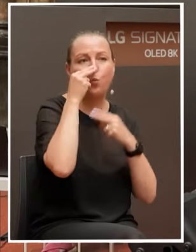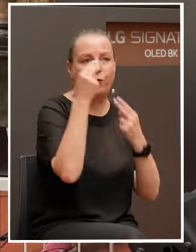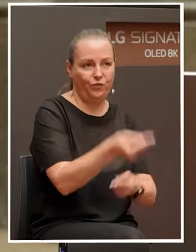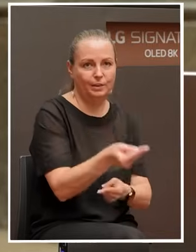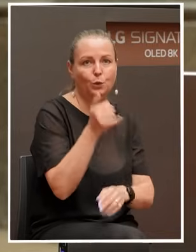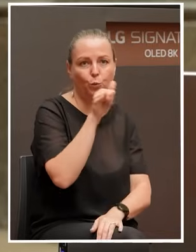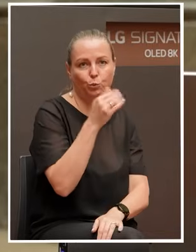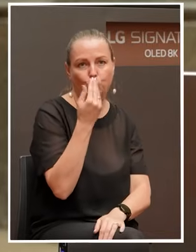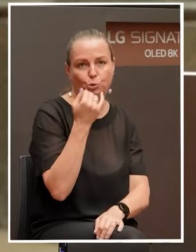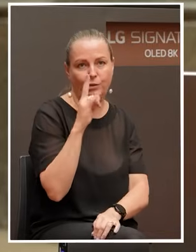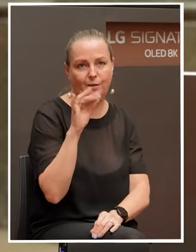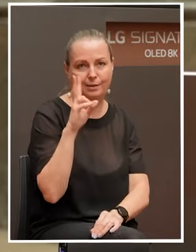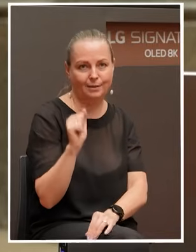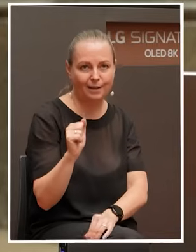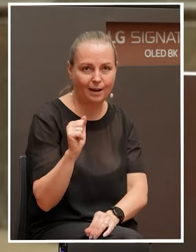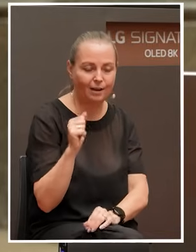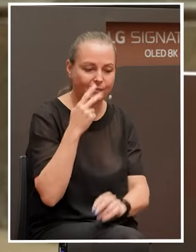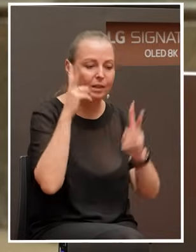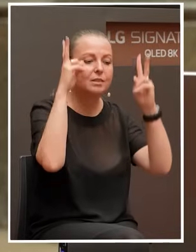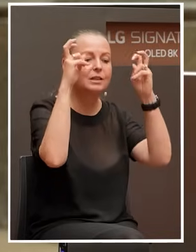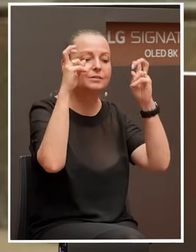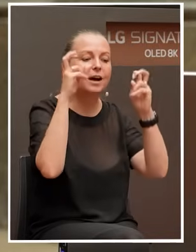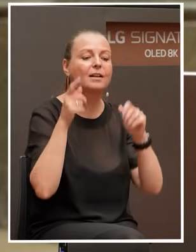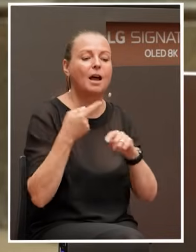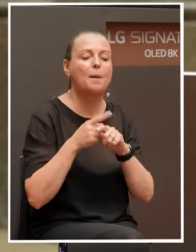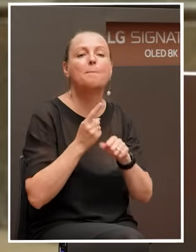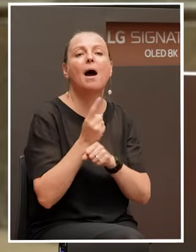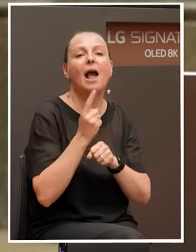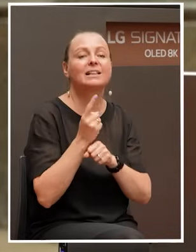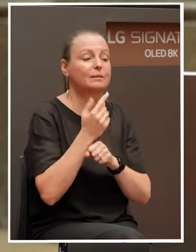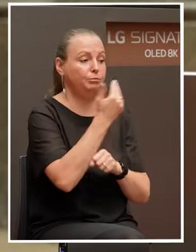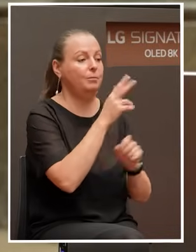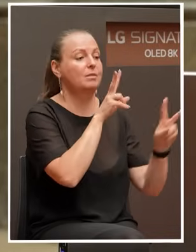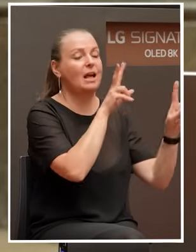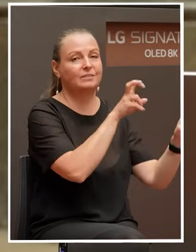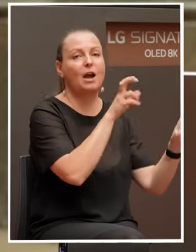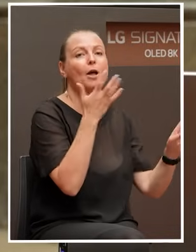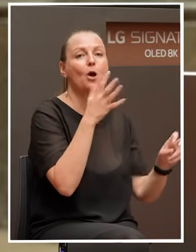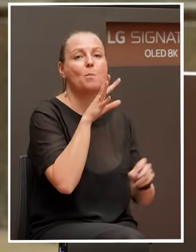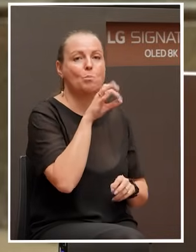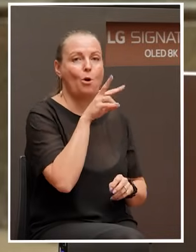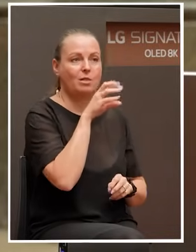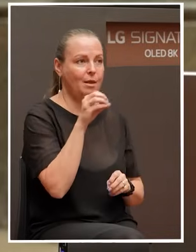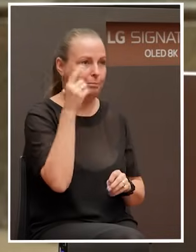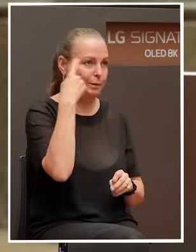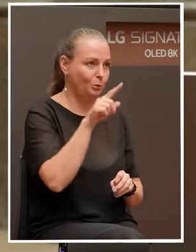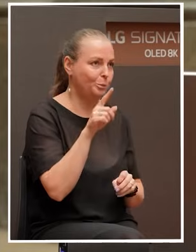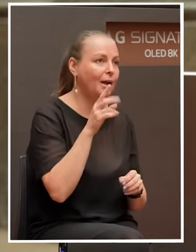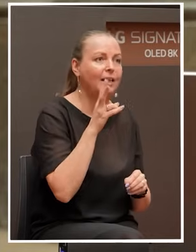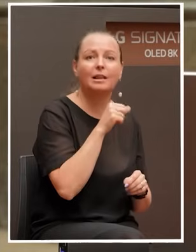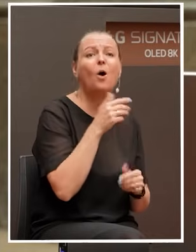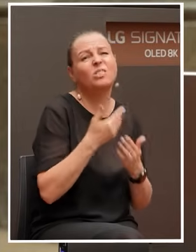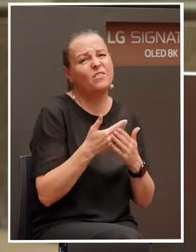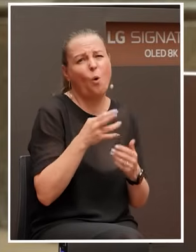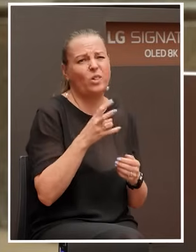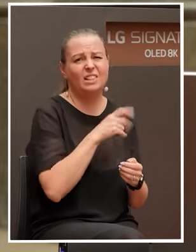Щукина. А название, видите, название пародирует те названия, которые Моне, очевидно, тоже не сам